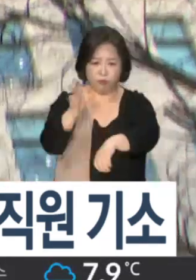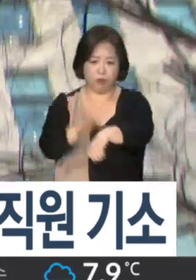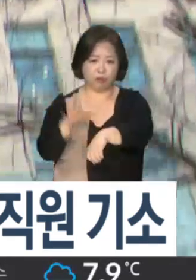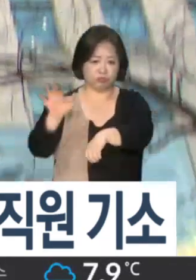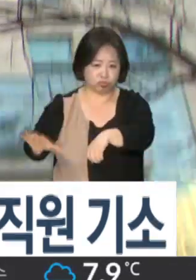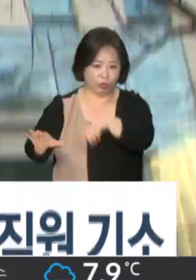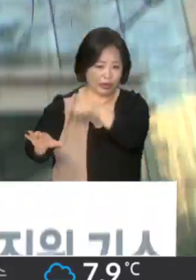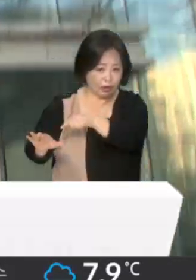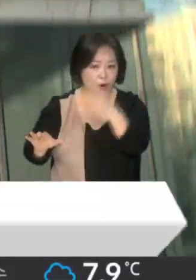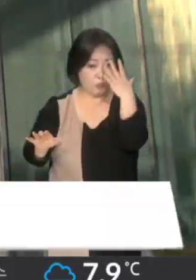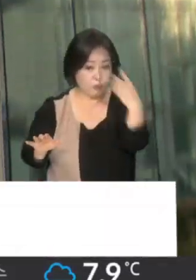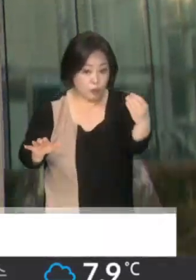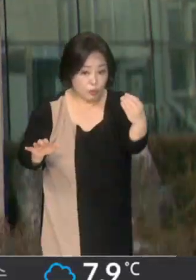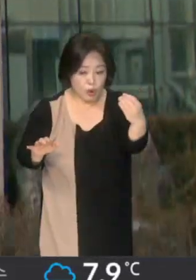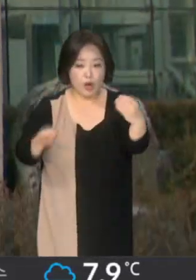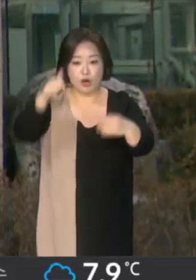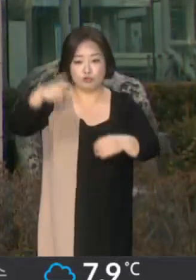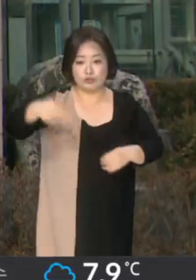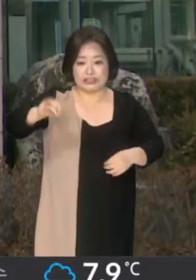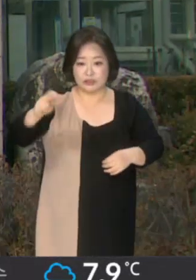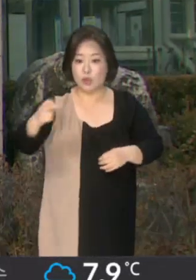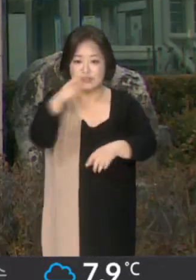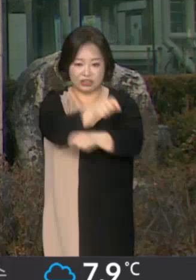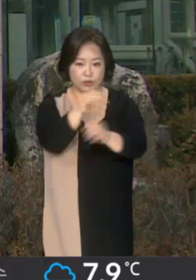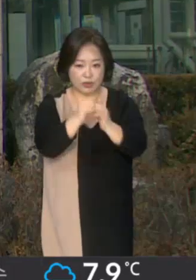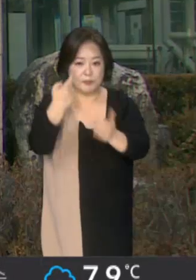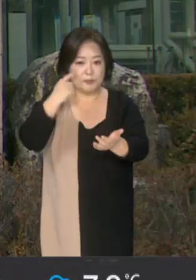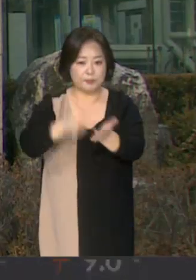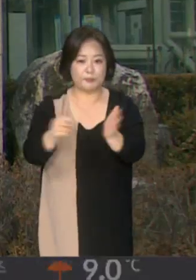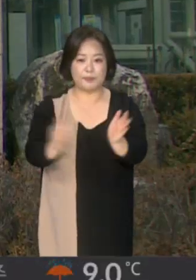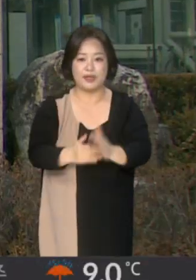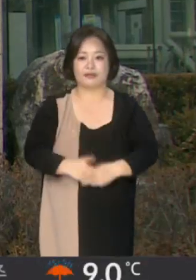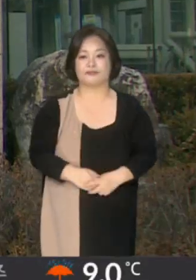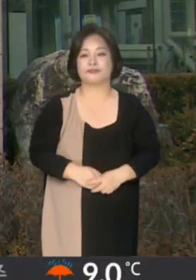그가 두고 간 스마트 워치는 구치소 직원들에게 발견됐습니다